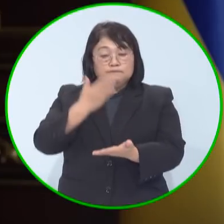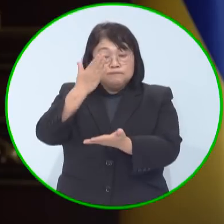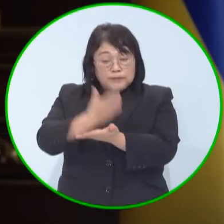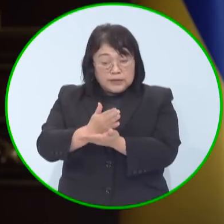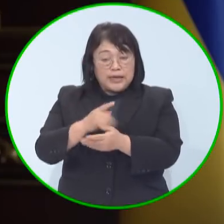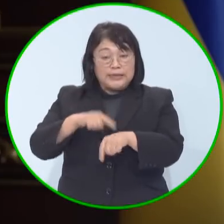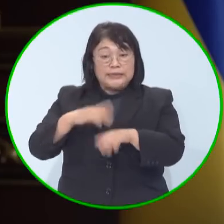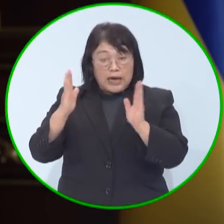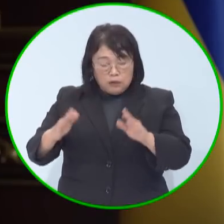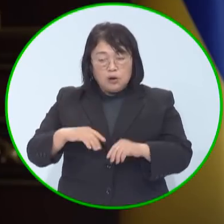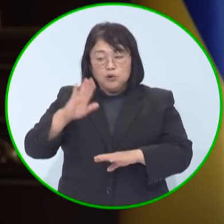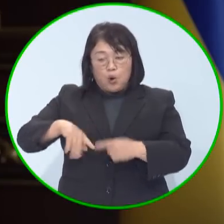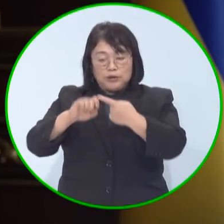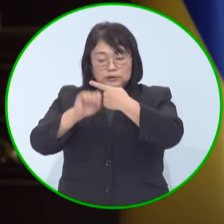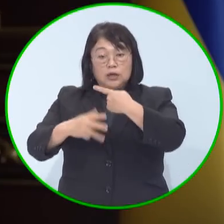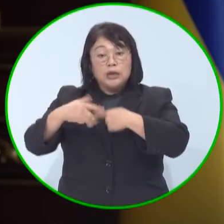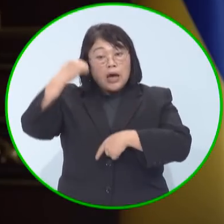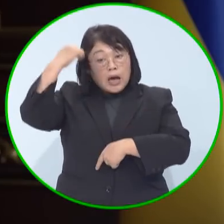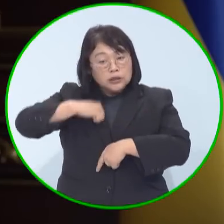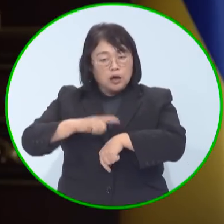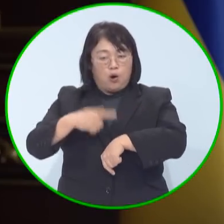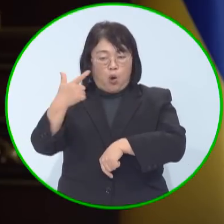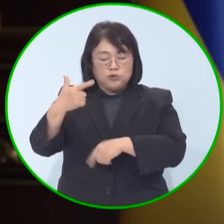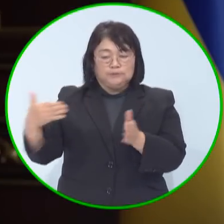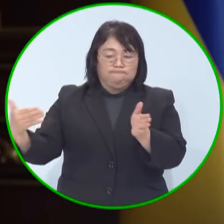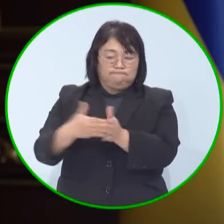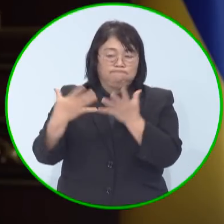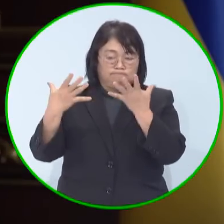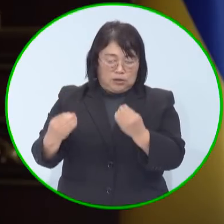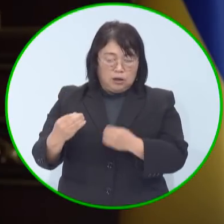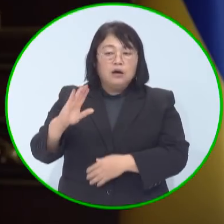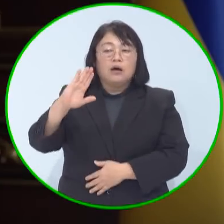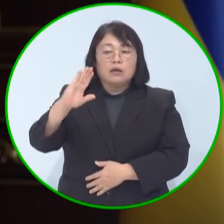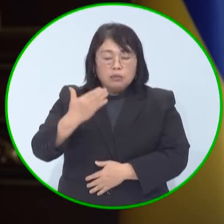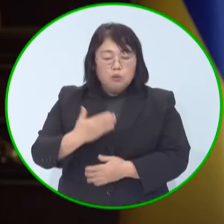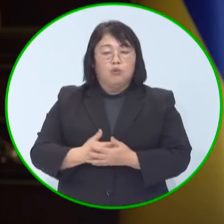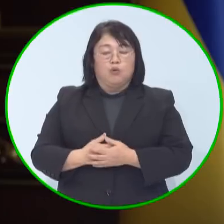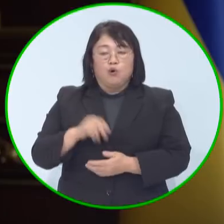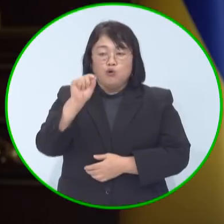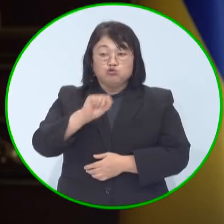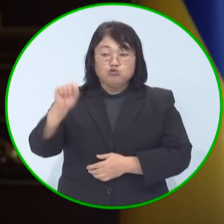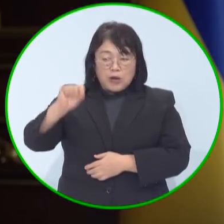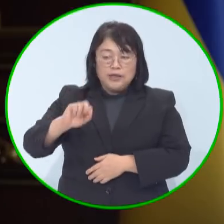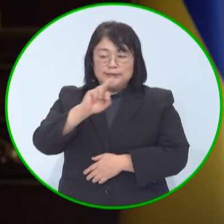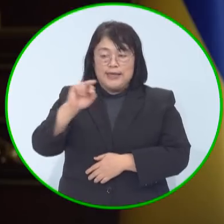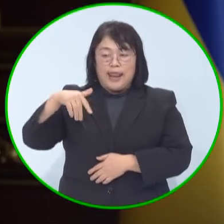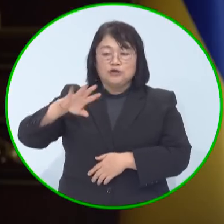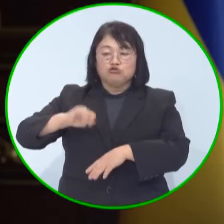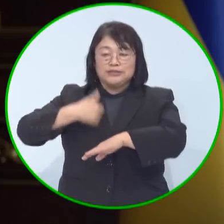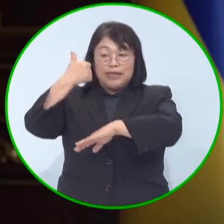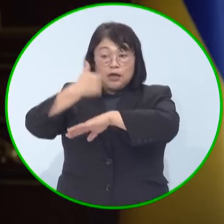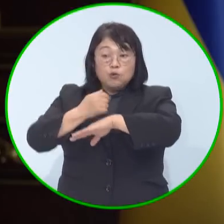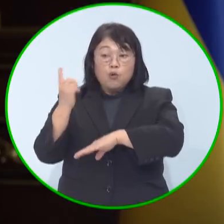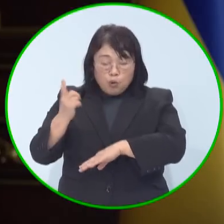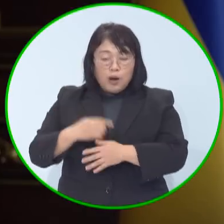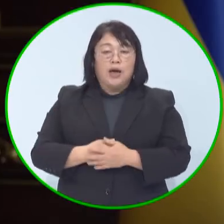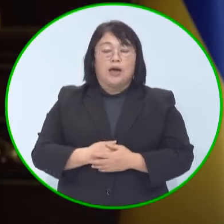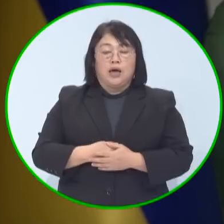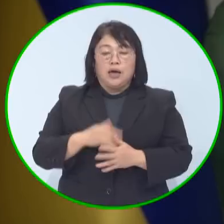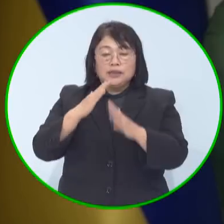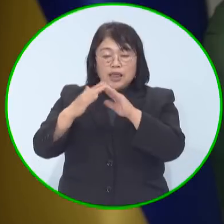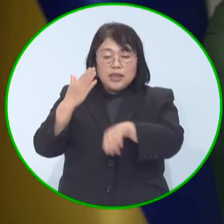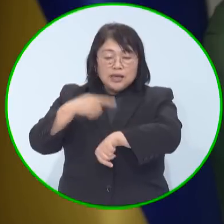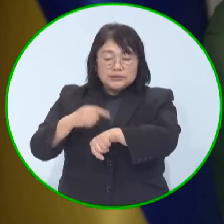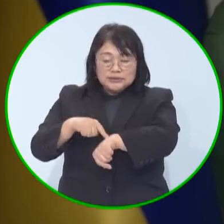停戦期間は日本時間今日午前6時に終了しましたがウクライナのゼレンスキー大統領は